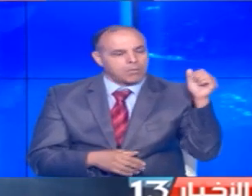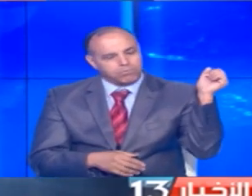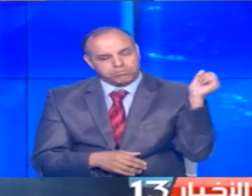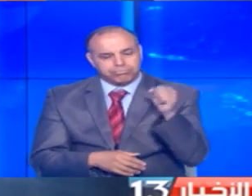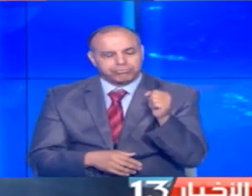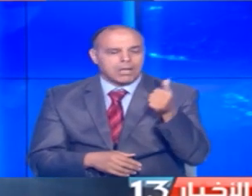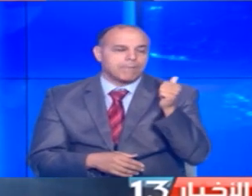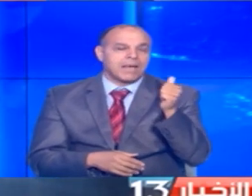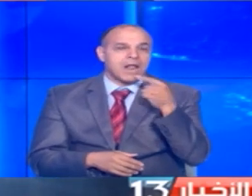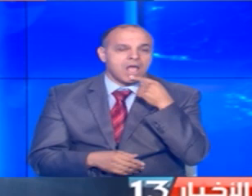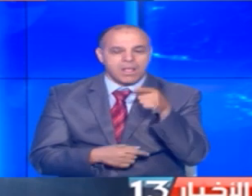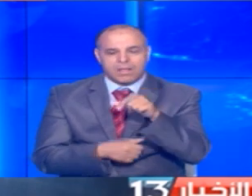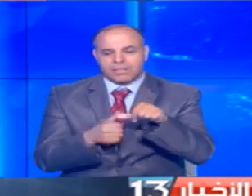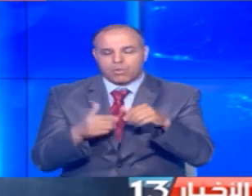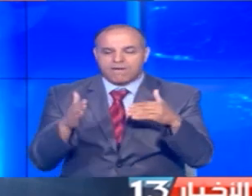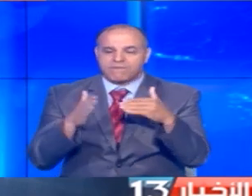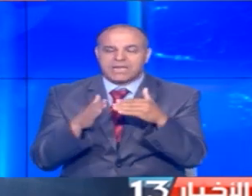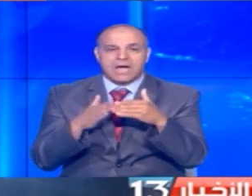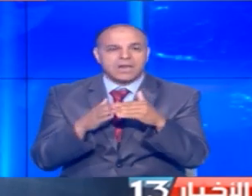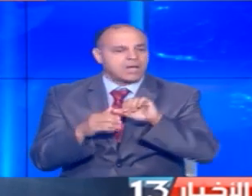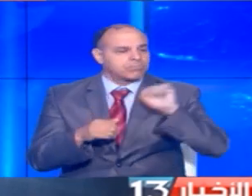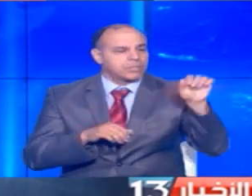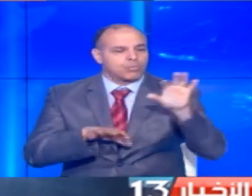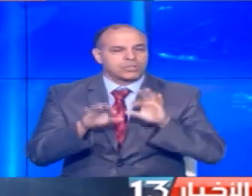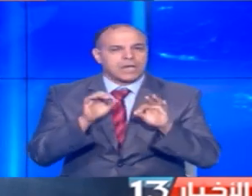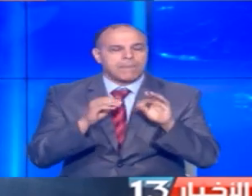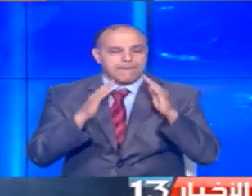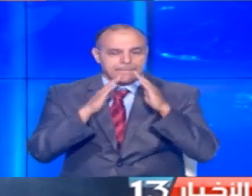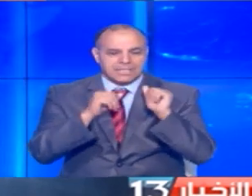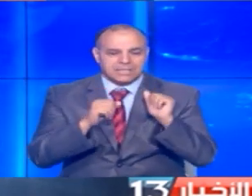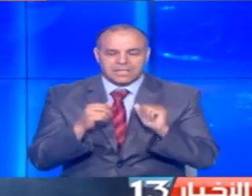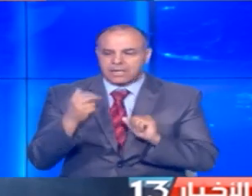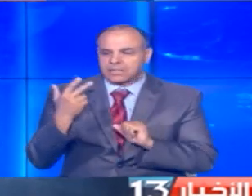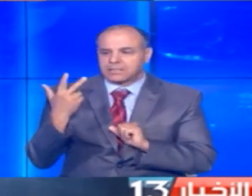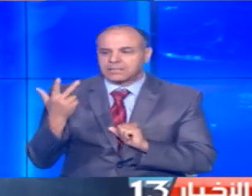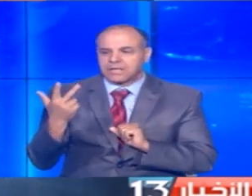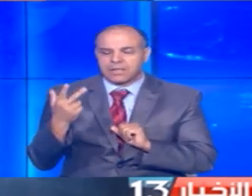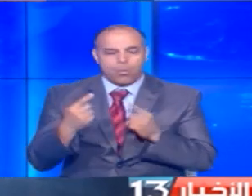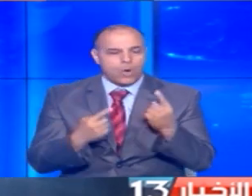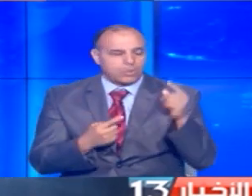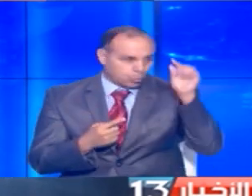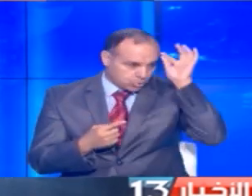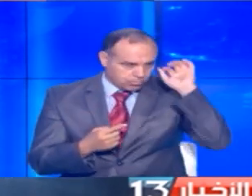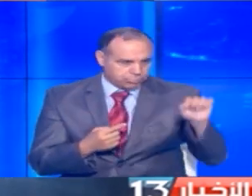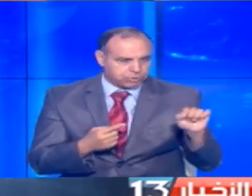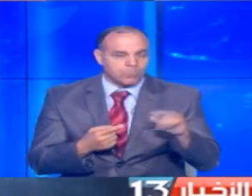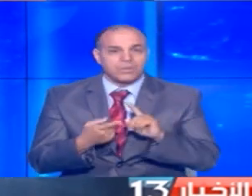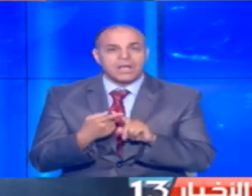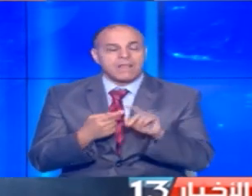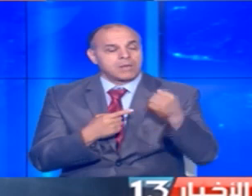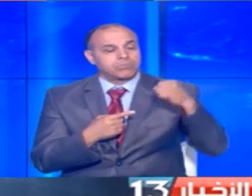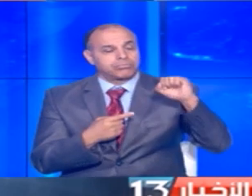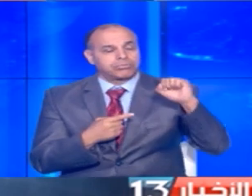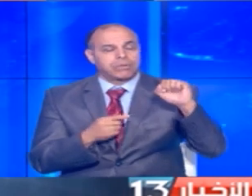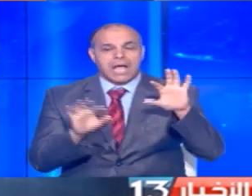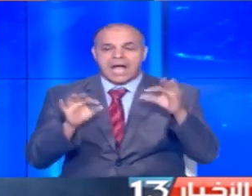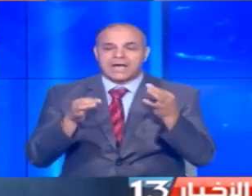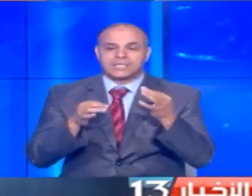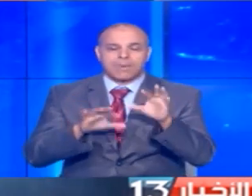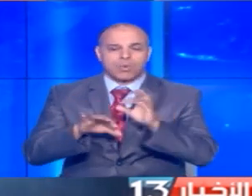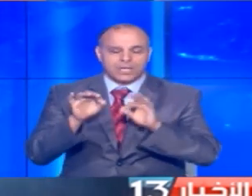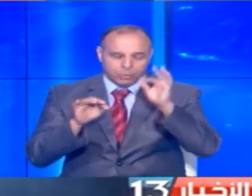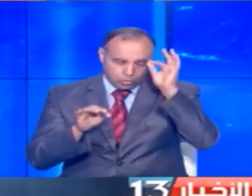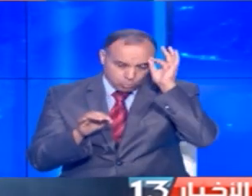مساء أمس في الدور النهائي على المنتخب المصري بثلاثة أشواط للشوط، ويعد هذا التتويج العاشر